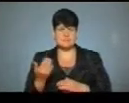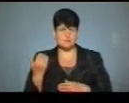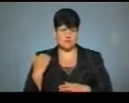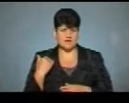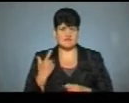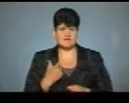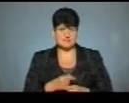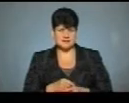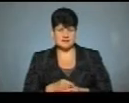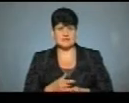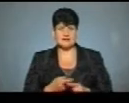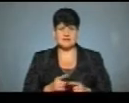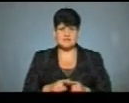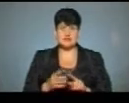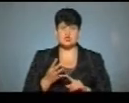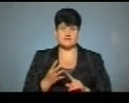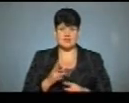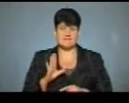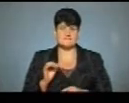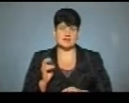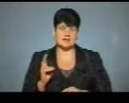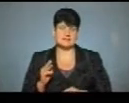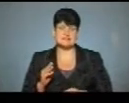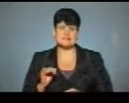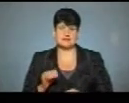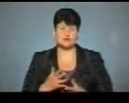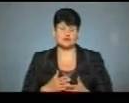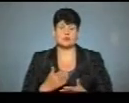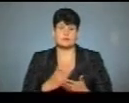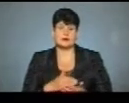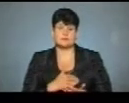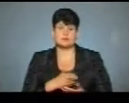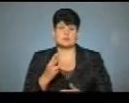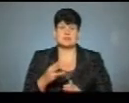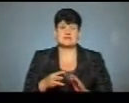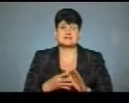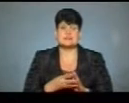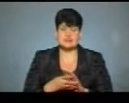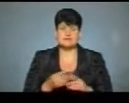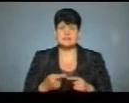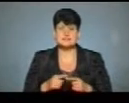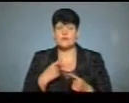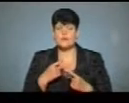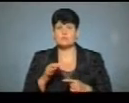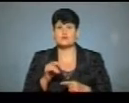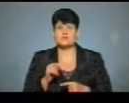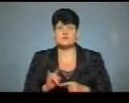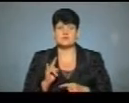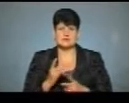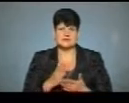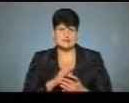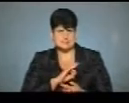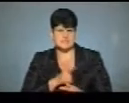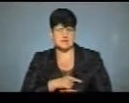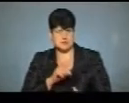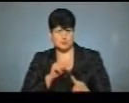даної вакцини, там, а ця вакцина четверта, вони, якщо дитина відреагувала температурою 39, це свідчить вже про те, що дитини є досить сильний